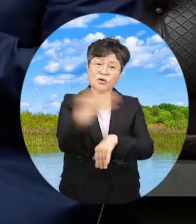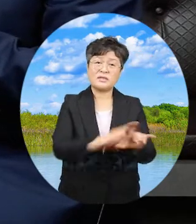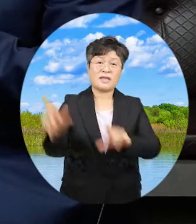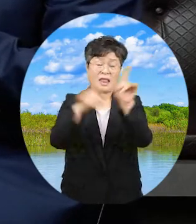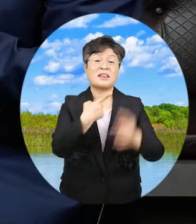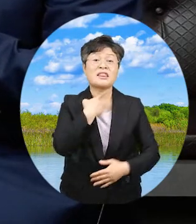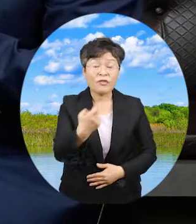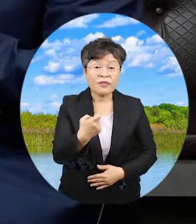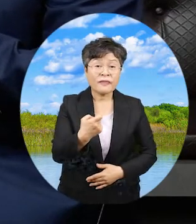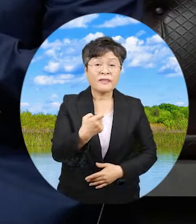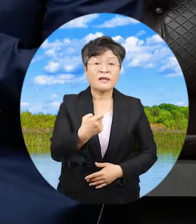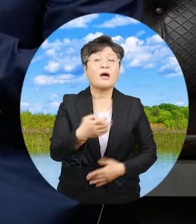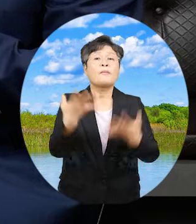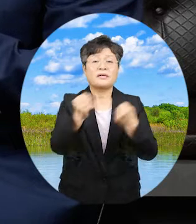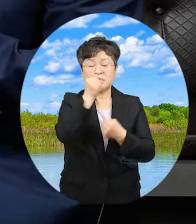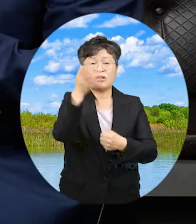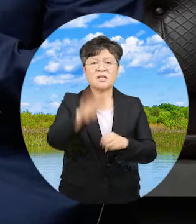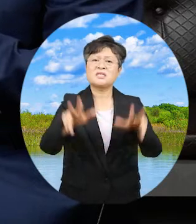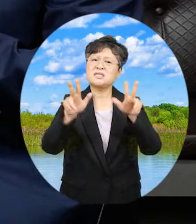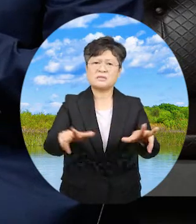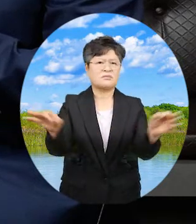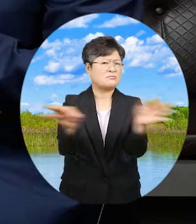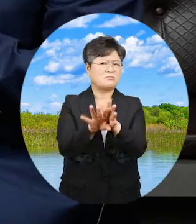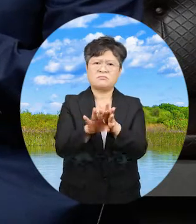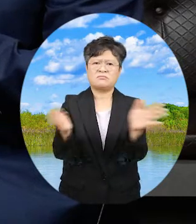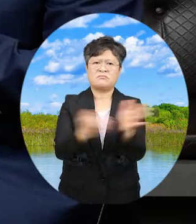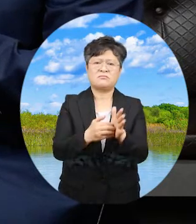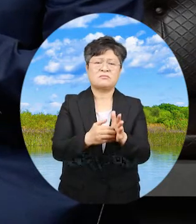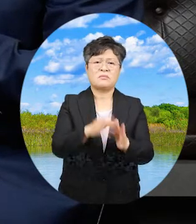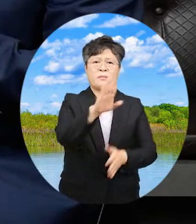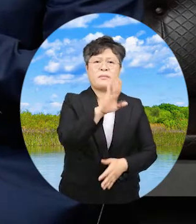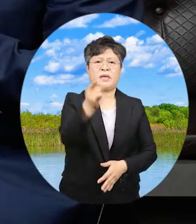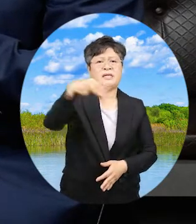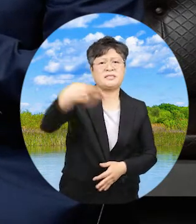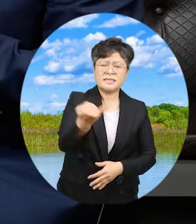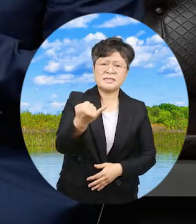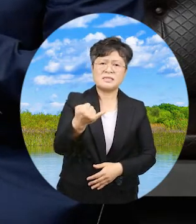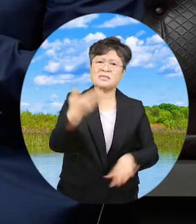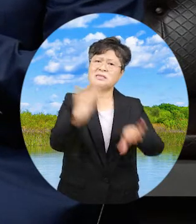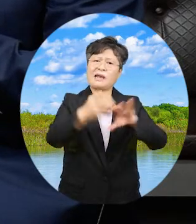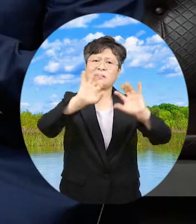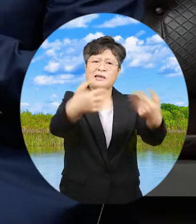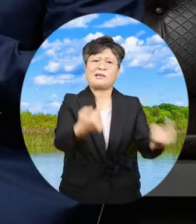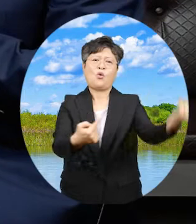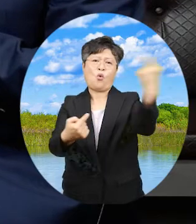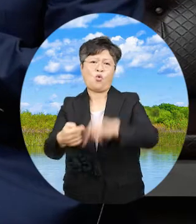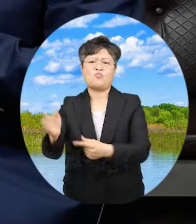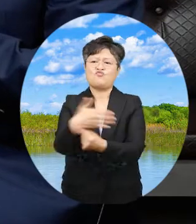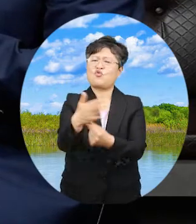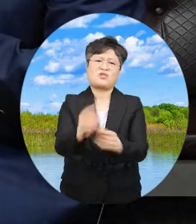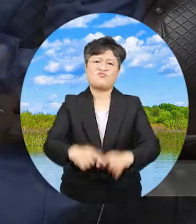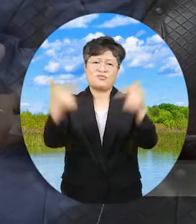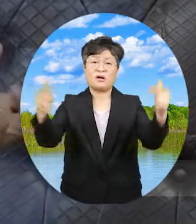그런 물환경을 우리 생활에 이용하려고 그러고 또 그것이 이제 사람들이 이용할 수 있는 친수 공간으로 바뀌면